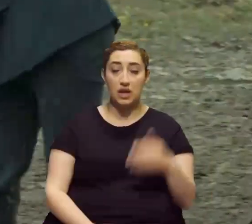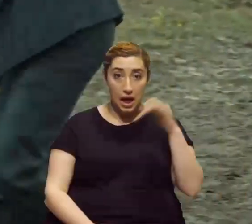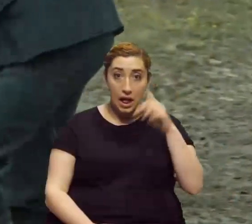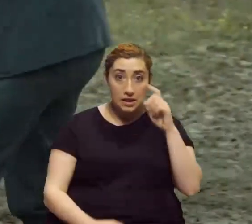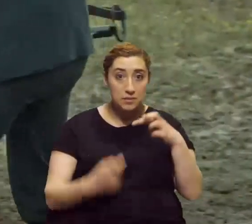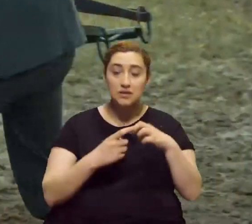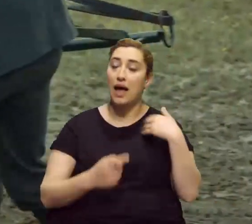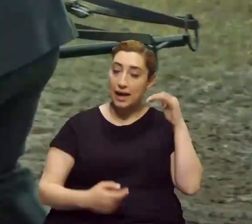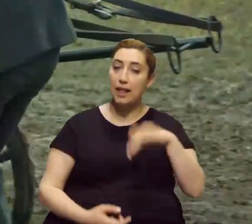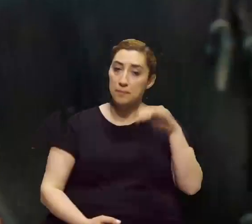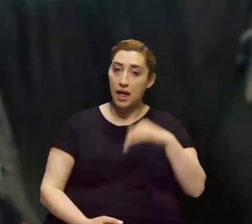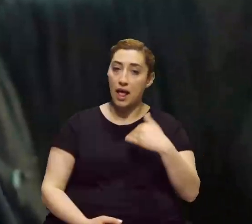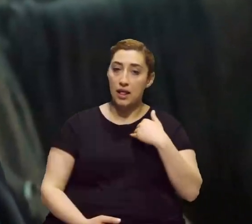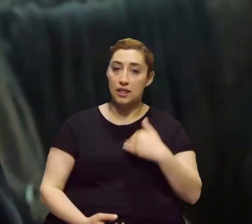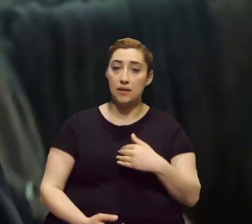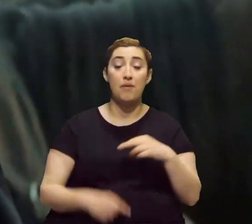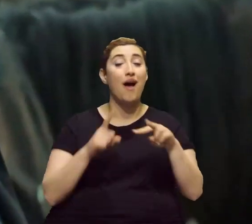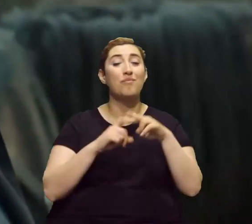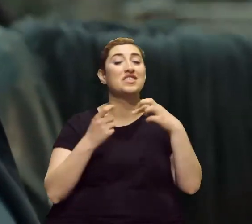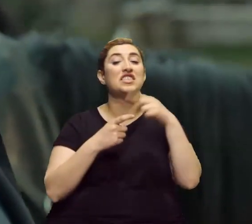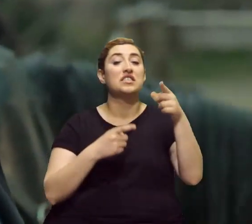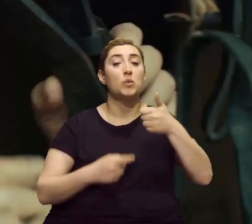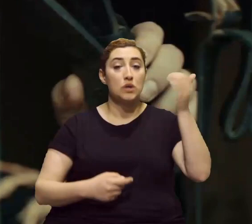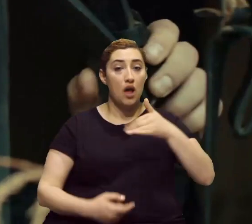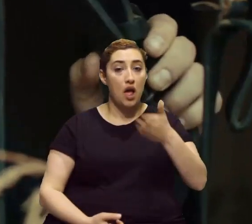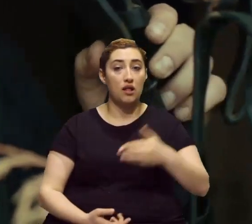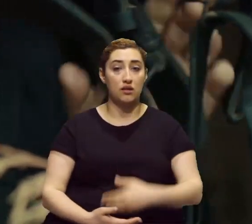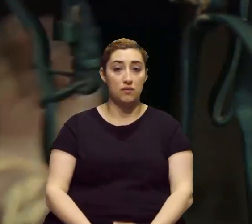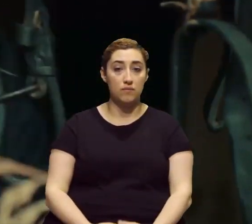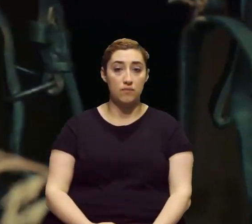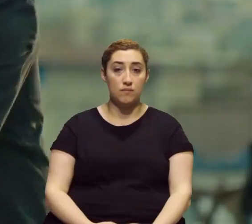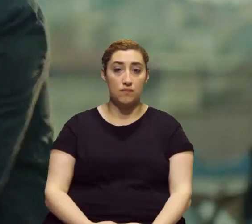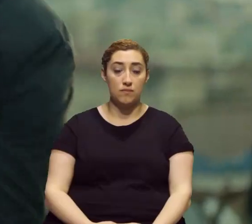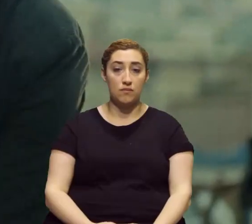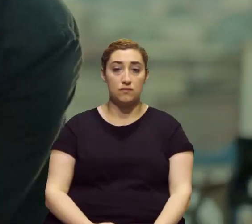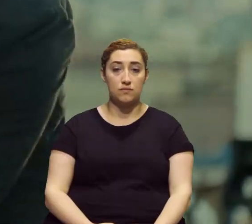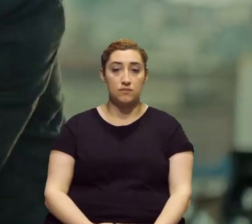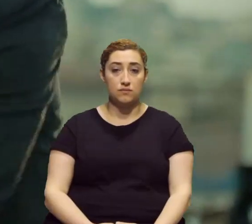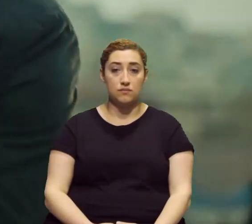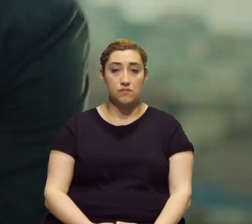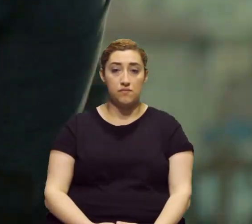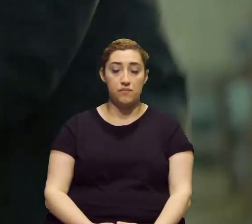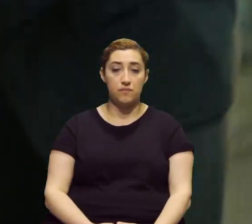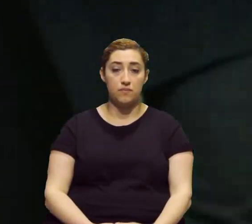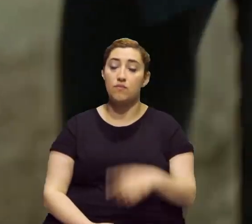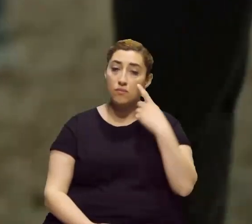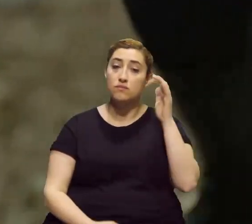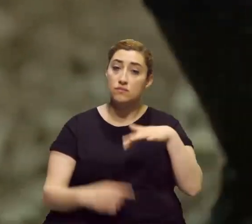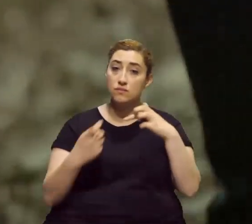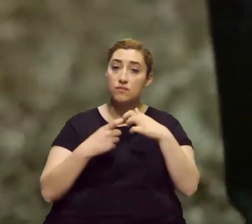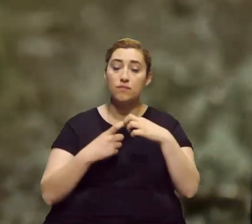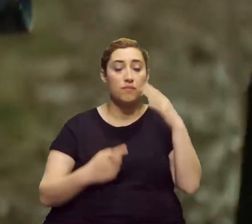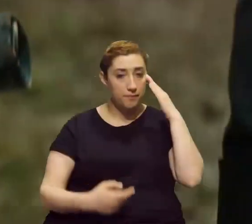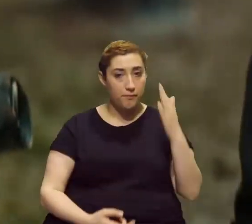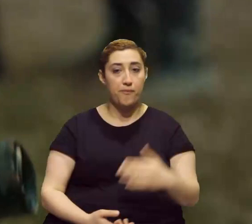Geldin mi Rıza'm? Geldim ağam, geldim. Ağam, Rıza usta geldi. Mahmut atlarla ilgileniyor. Hoş geldin Rıza.